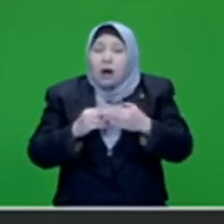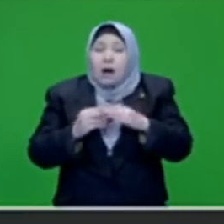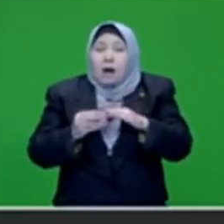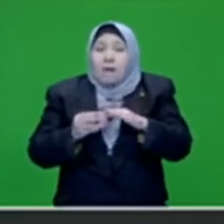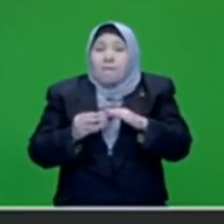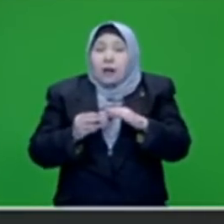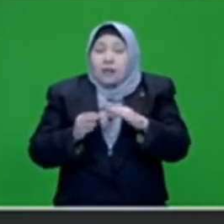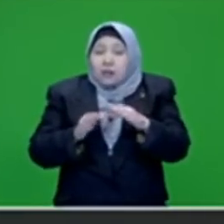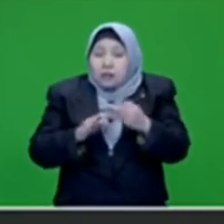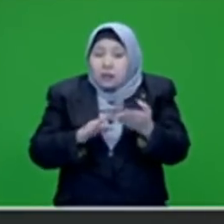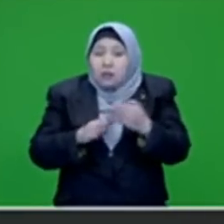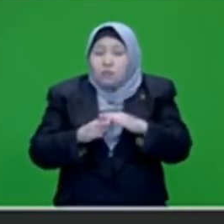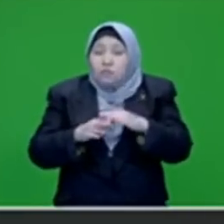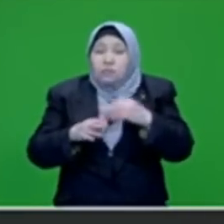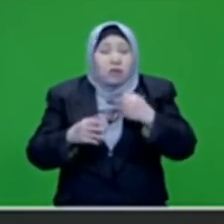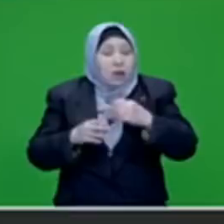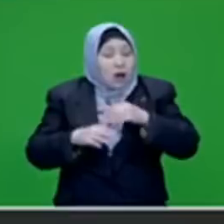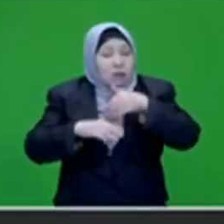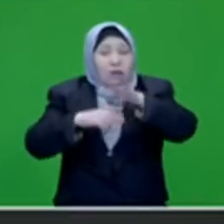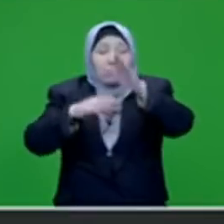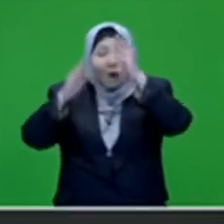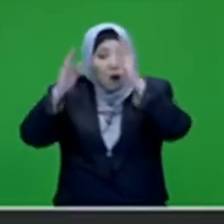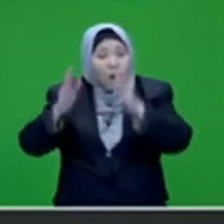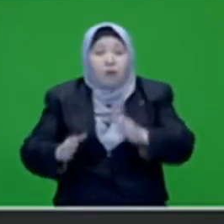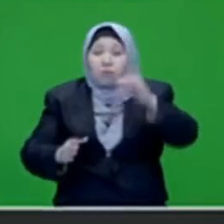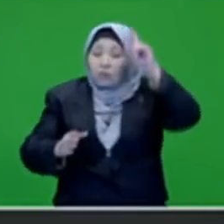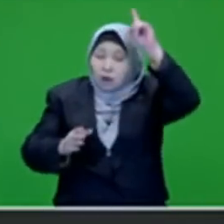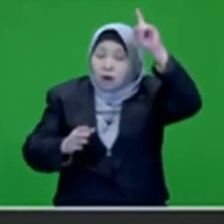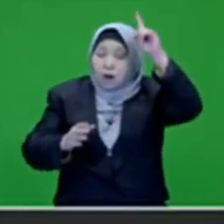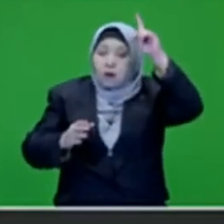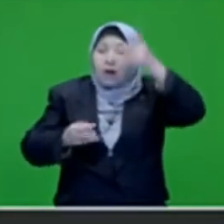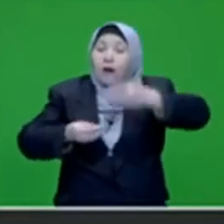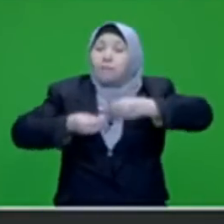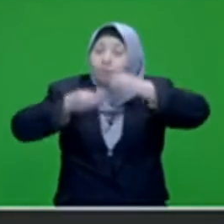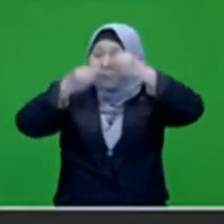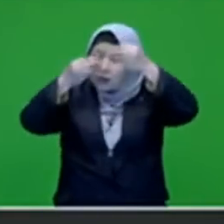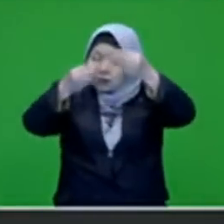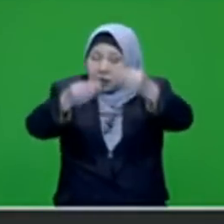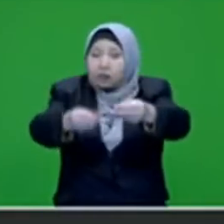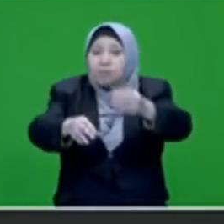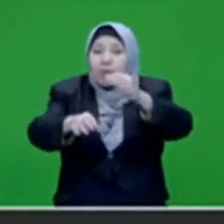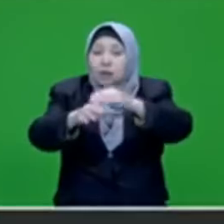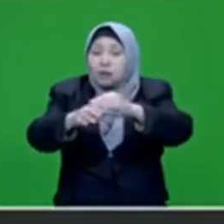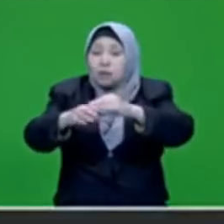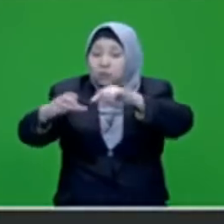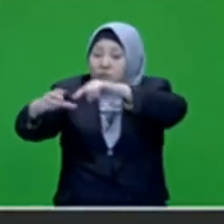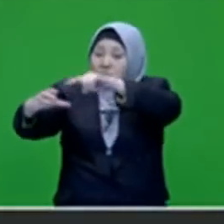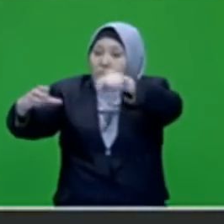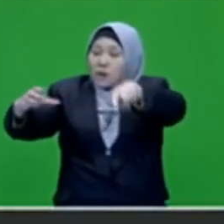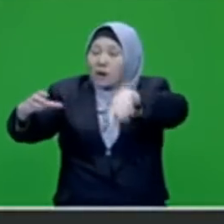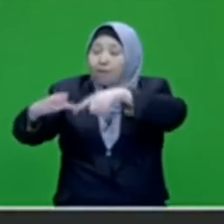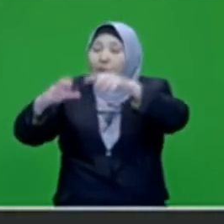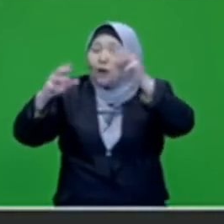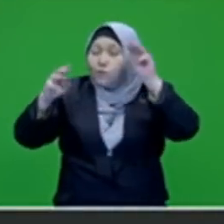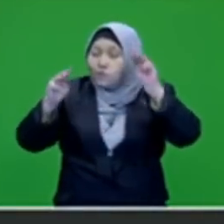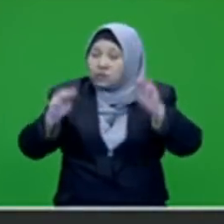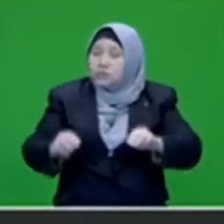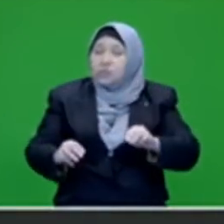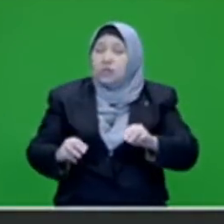wahyu daripada langit, Allah Subhanahu wa taala akan kurniakan kepada sekumpulan manusia yang wara, ahli